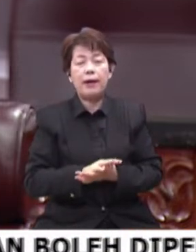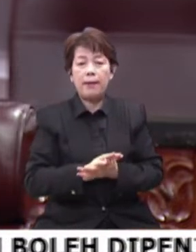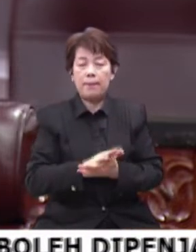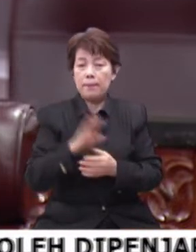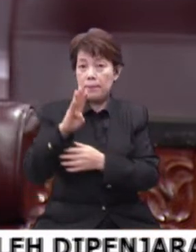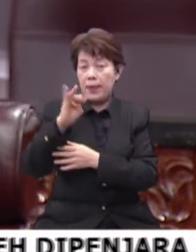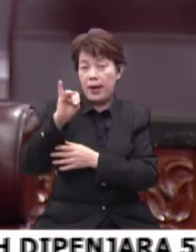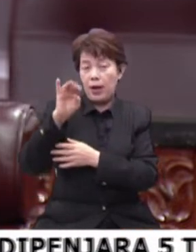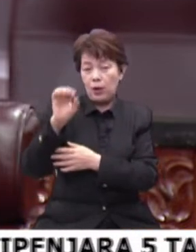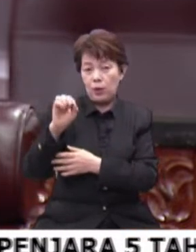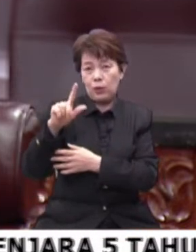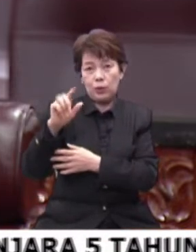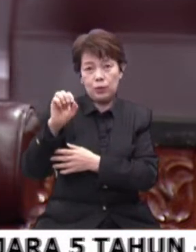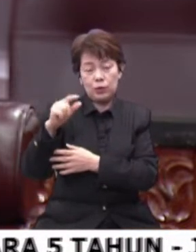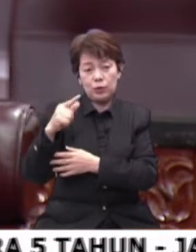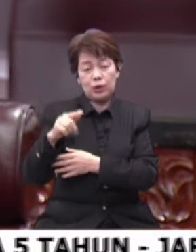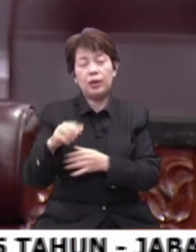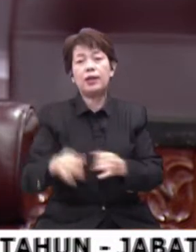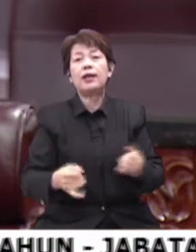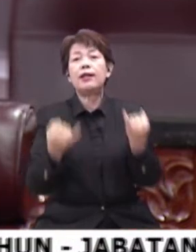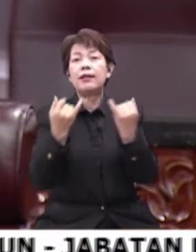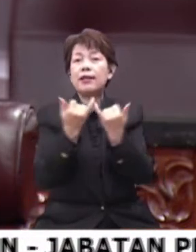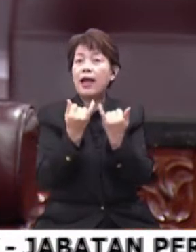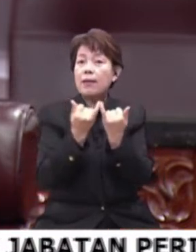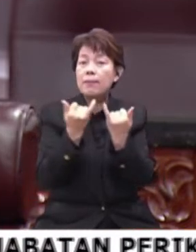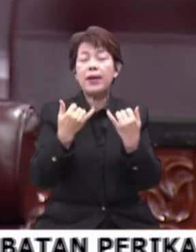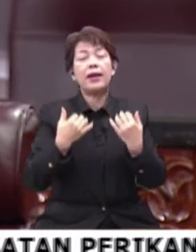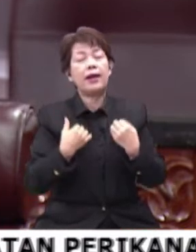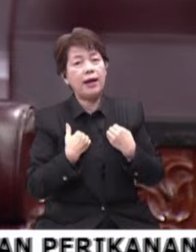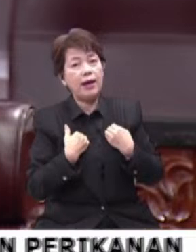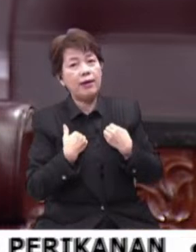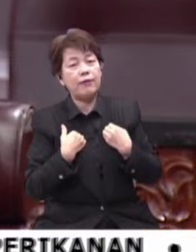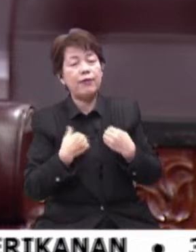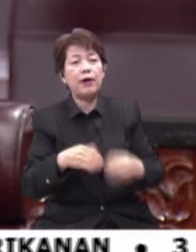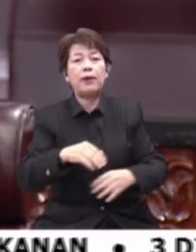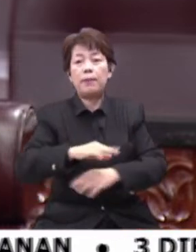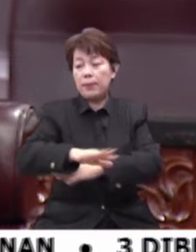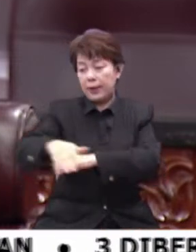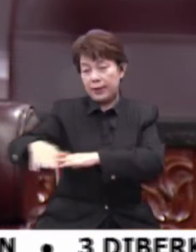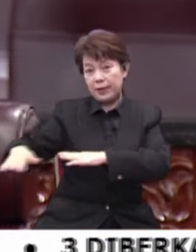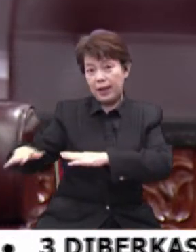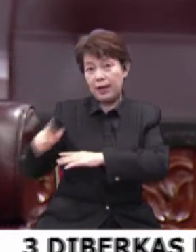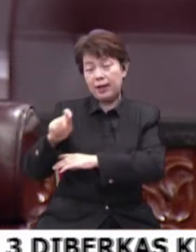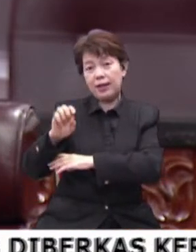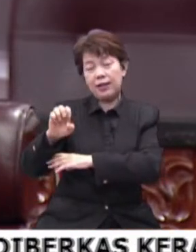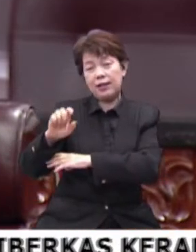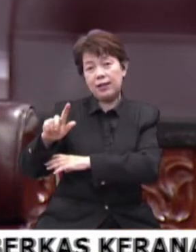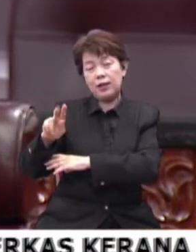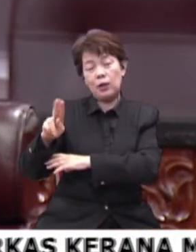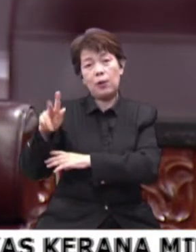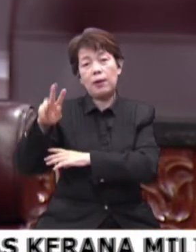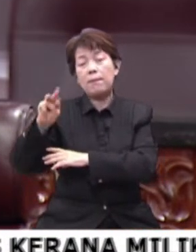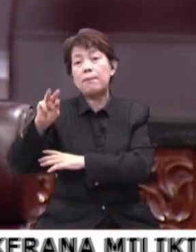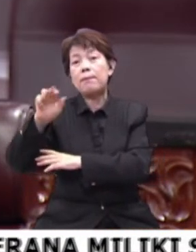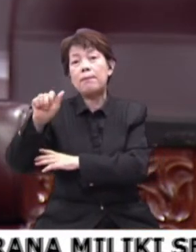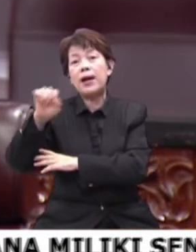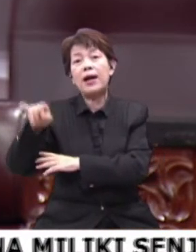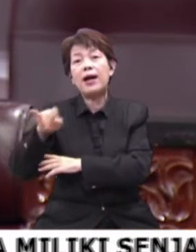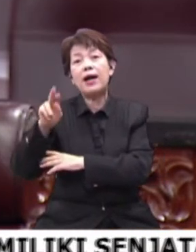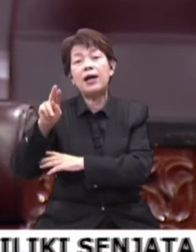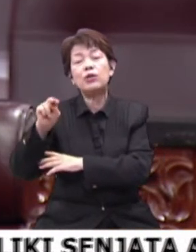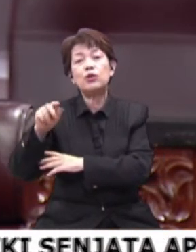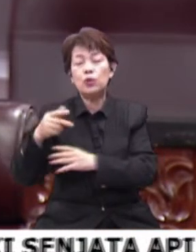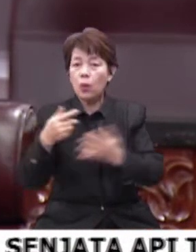larut taiping pemeliharaan kawasan Pantai Teluk senangin dimanjung pemeran